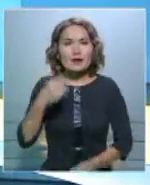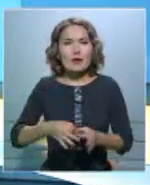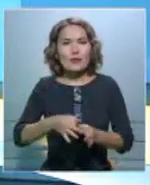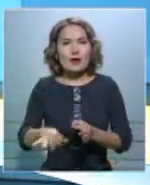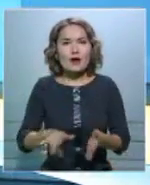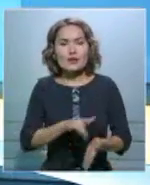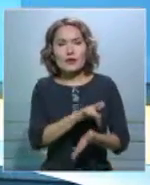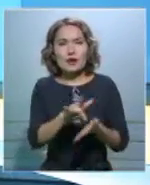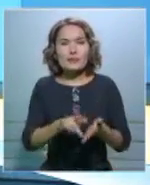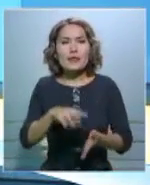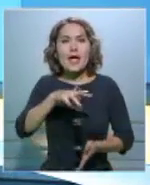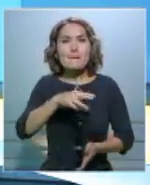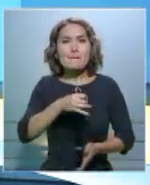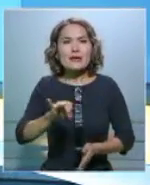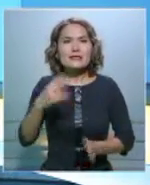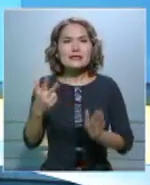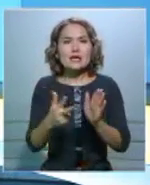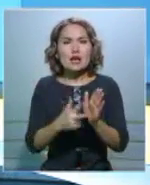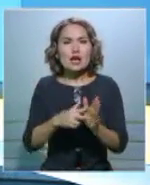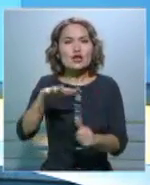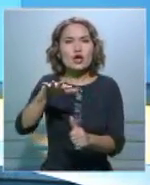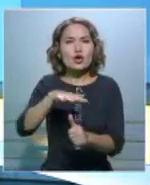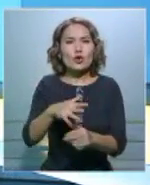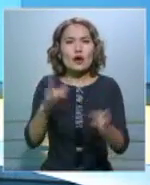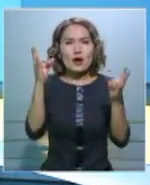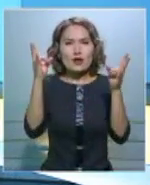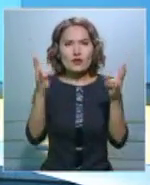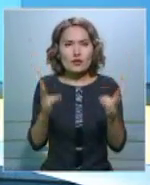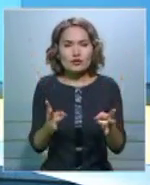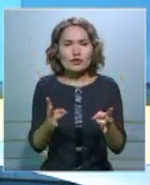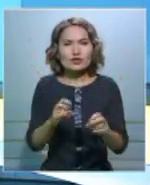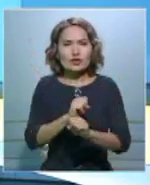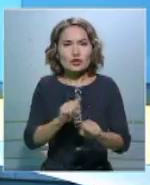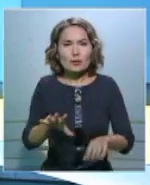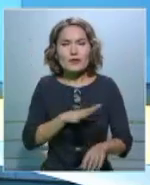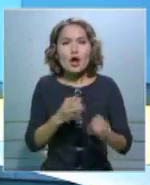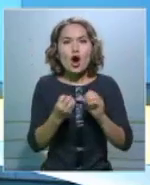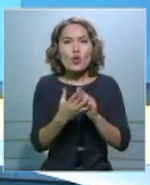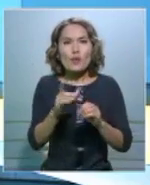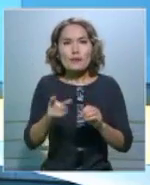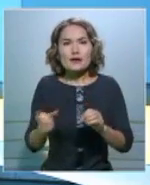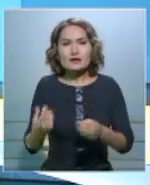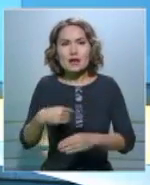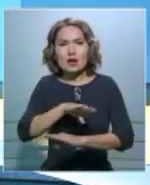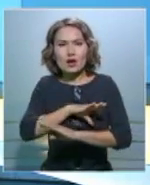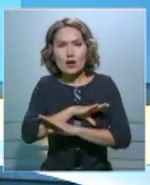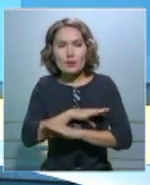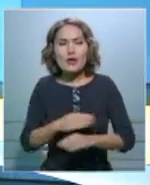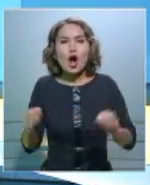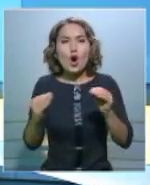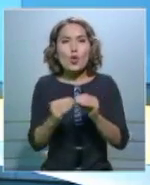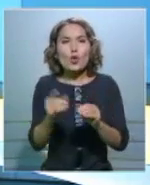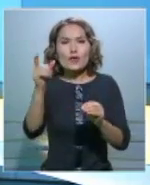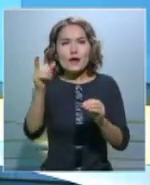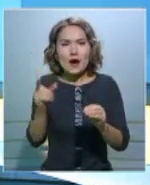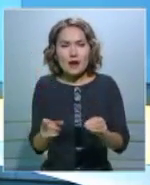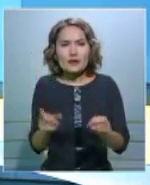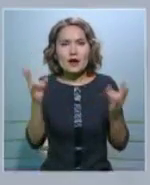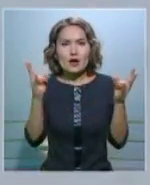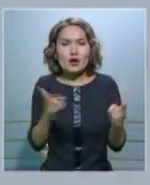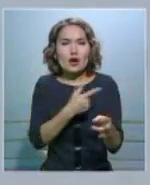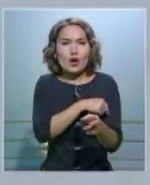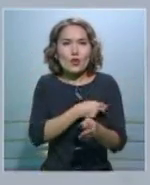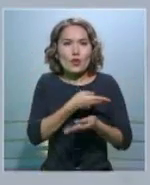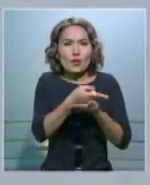Ресейдің Краснояр өлкесінде Ми-8 тікұшағы апатқа ұшырады. 15 адам ажал құшып, жағдайы ауыр, тағы 10 адам аурухананың